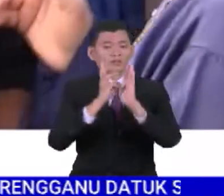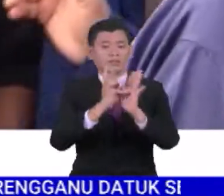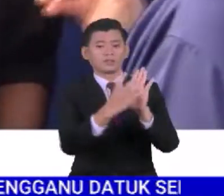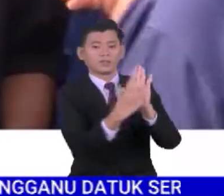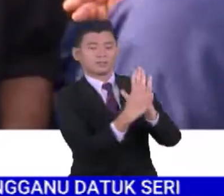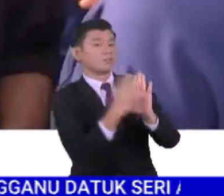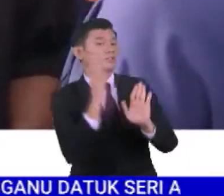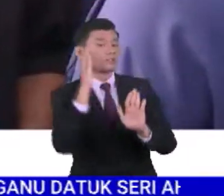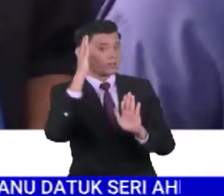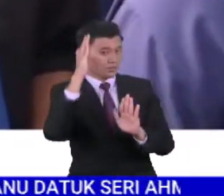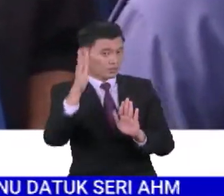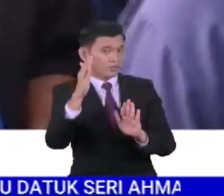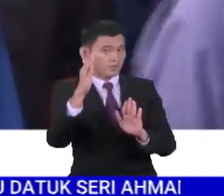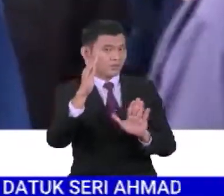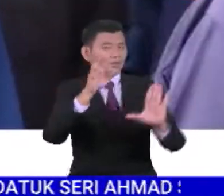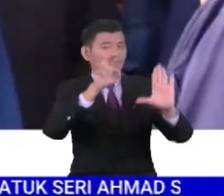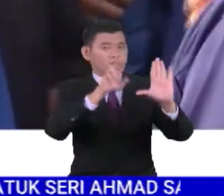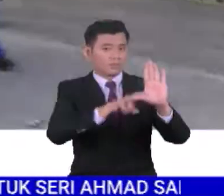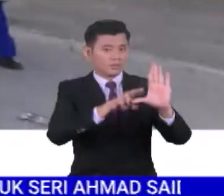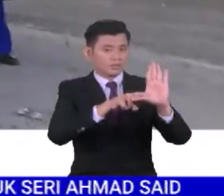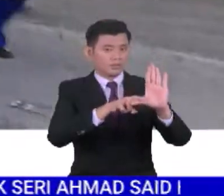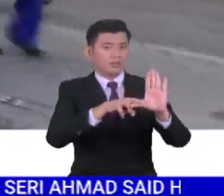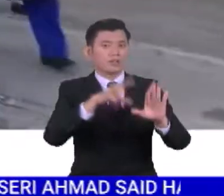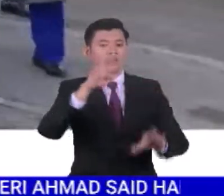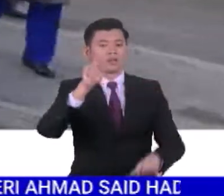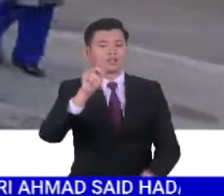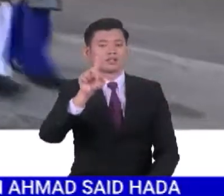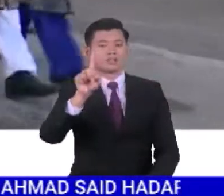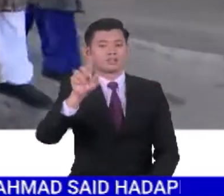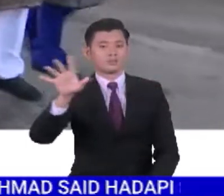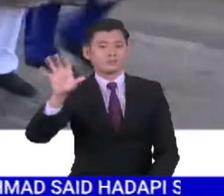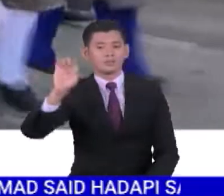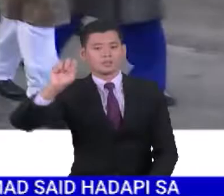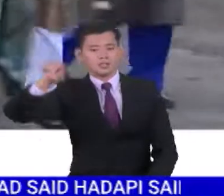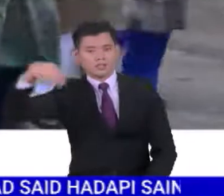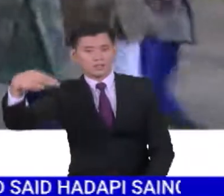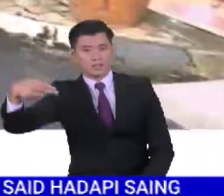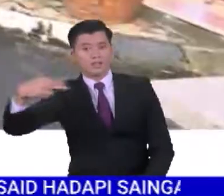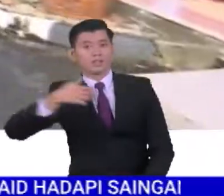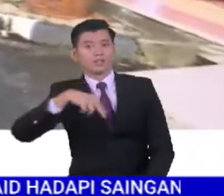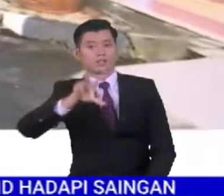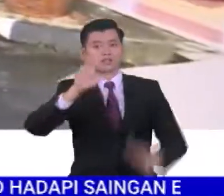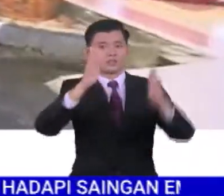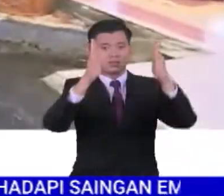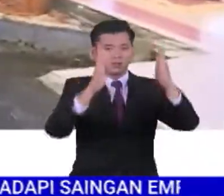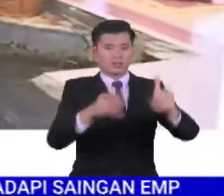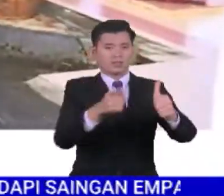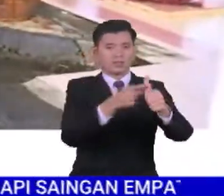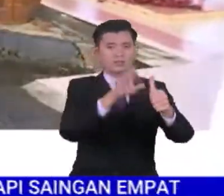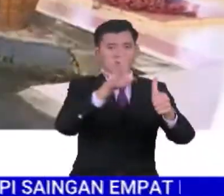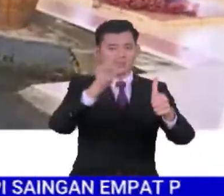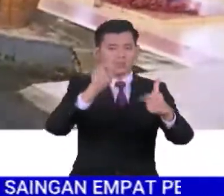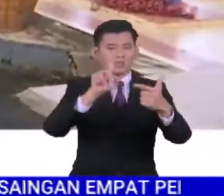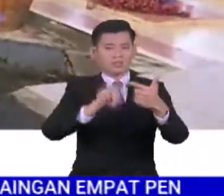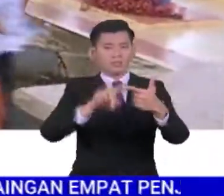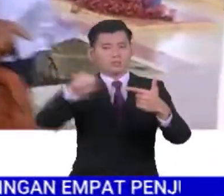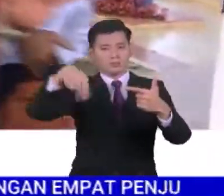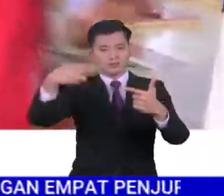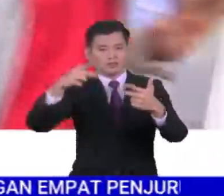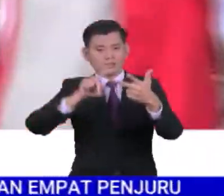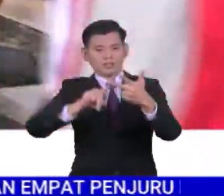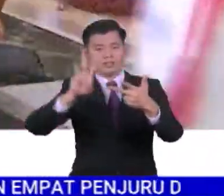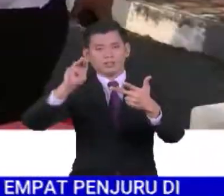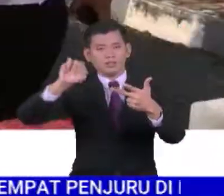PAS akan mempertahankan kerusi DUN N15 Salang melawan 3 lagi pencabar dari BN, PH dan Amanah.